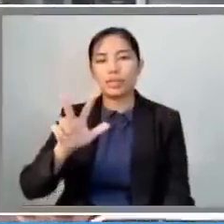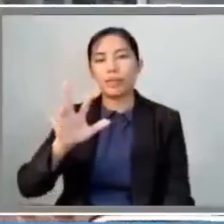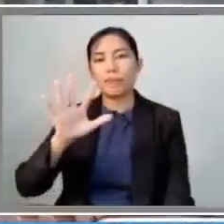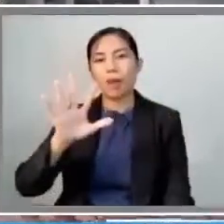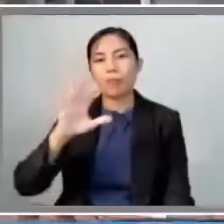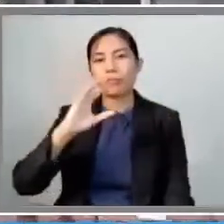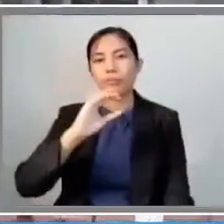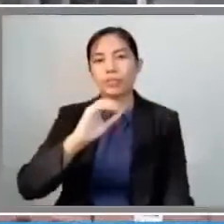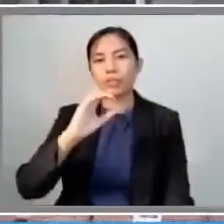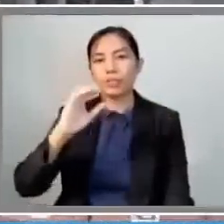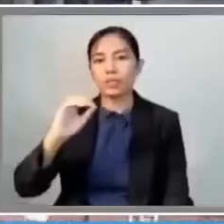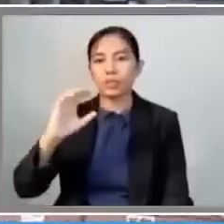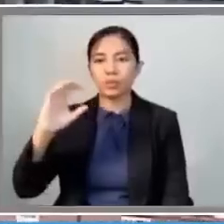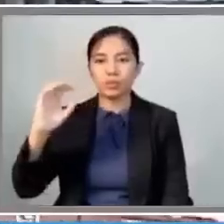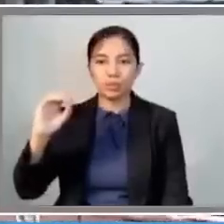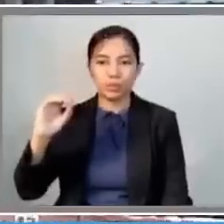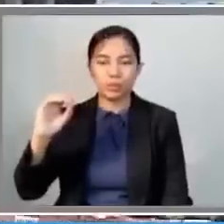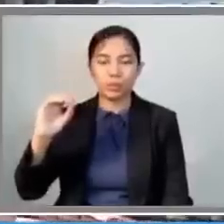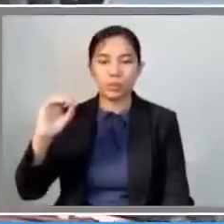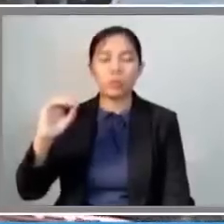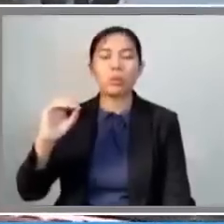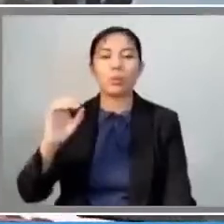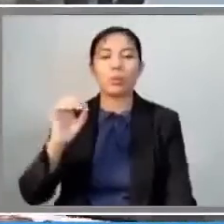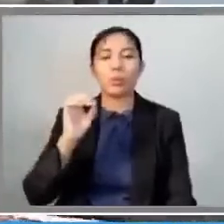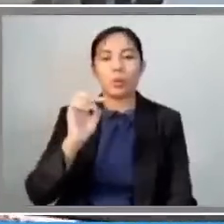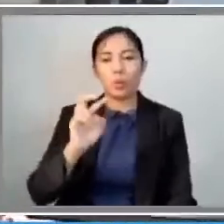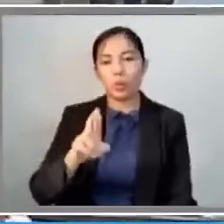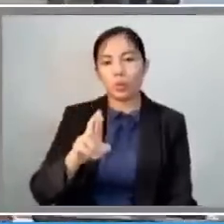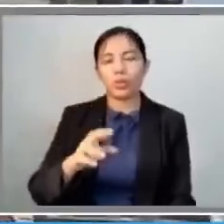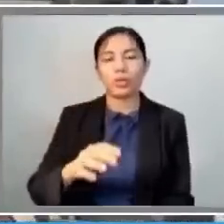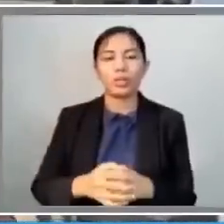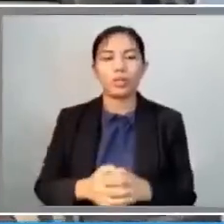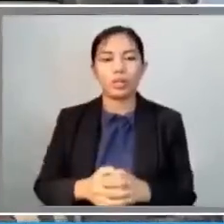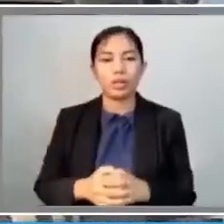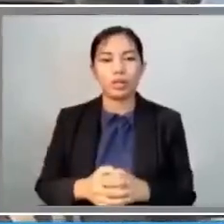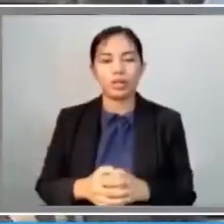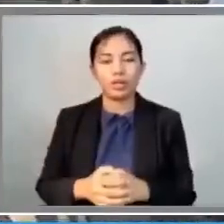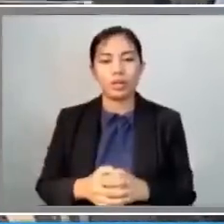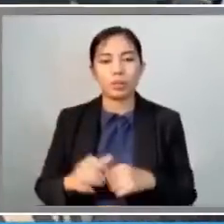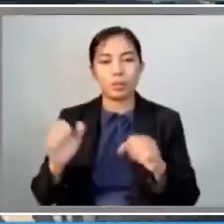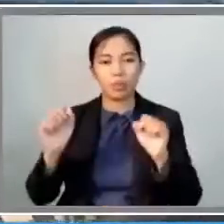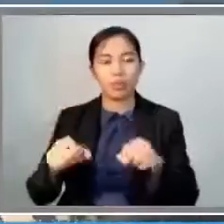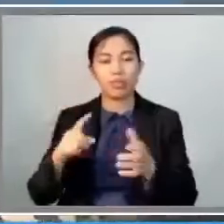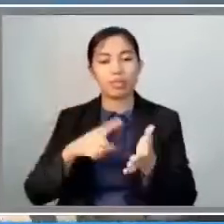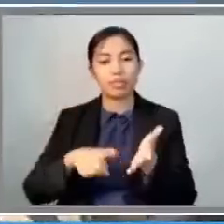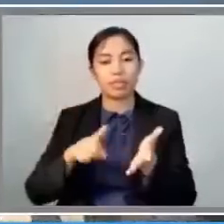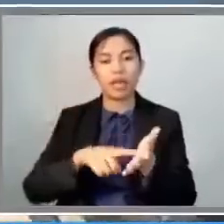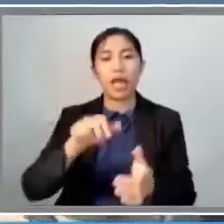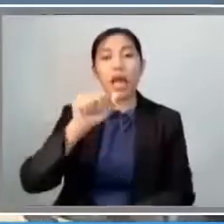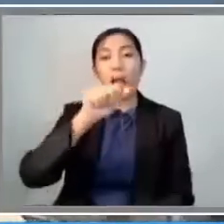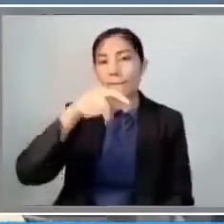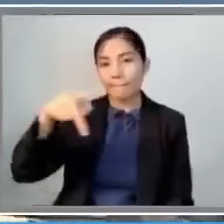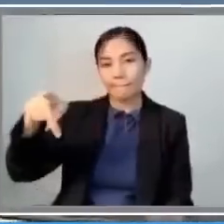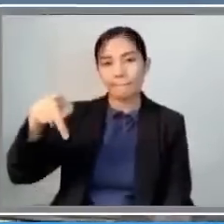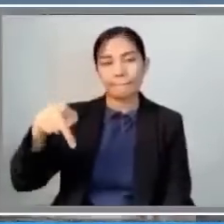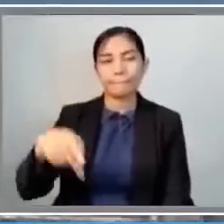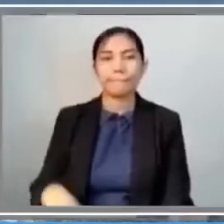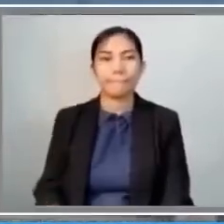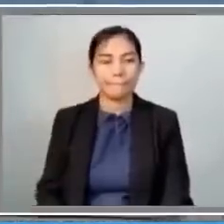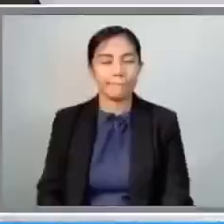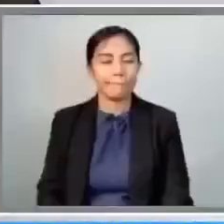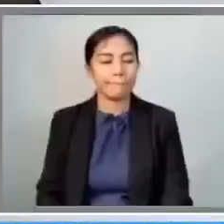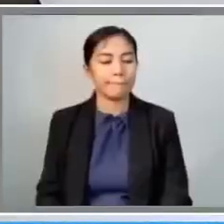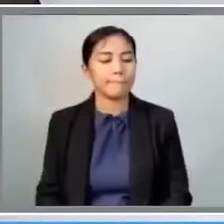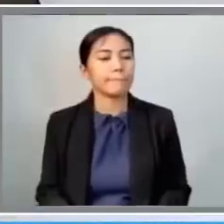sila yung app na drive hub mpt drive hub pwede rin po nilang i-monitor yyung ah traffic situation po doon Opo panghuli na lamang po yung